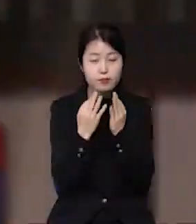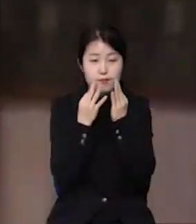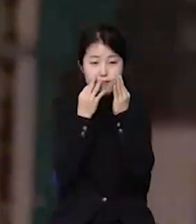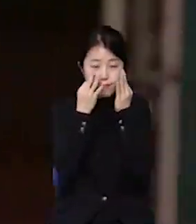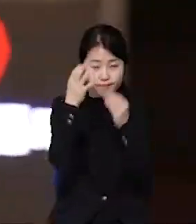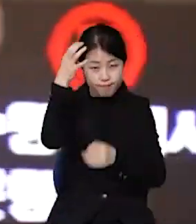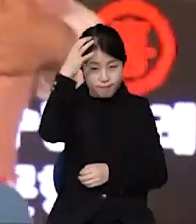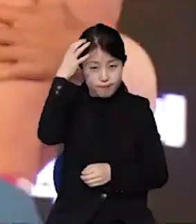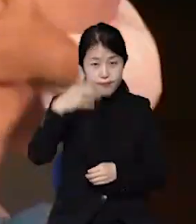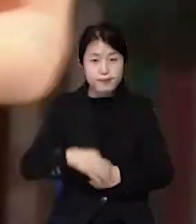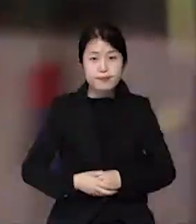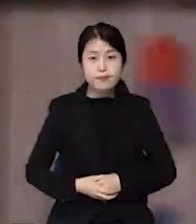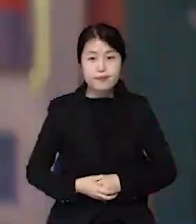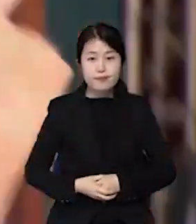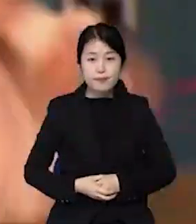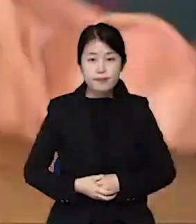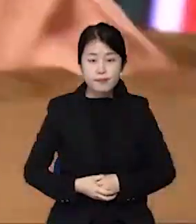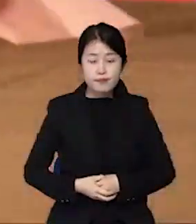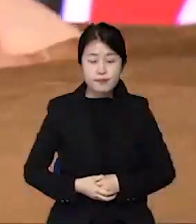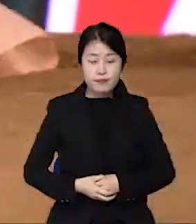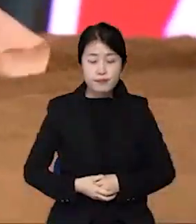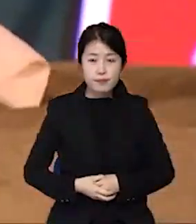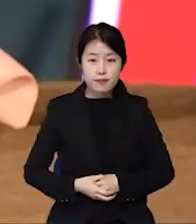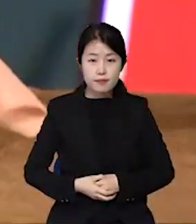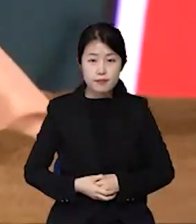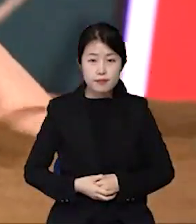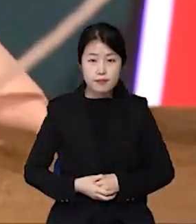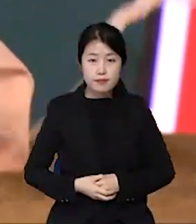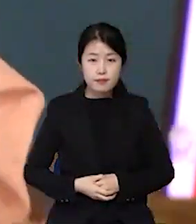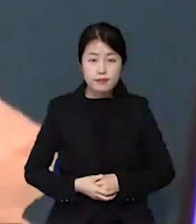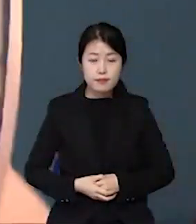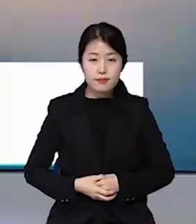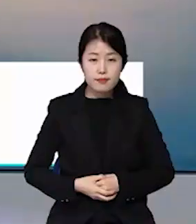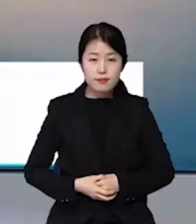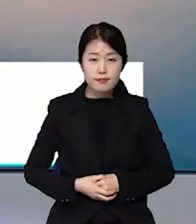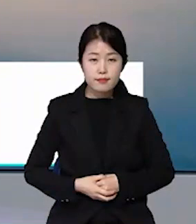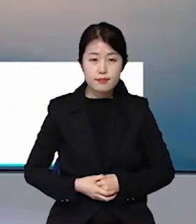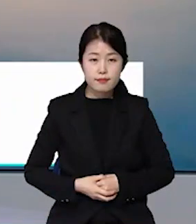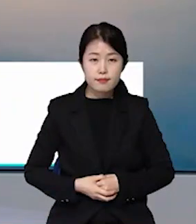자리매김되기를 기대하고 있습니다. KBC 이동근입니다.